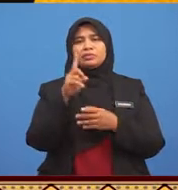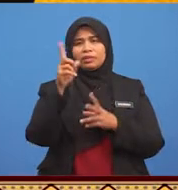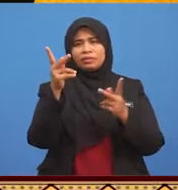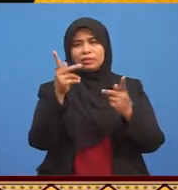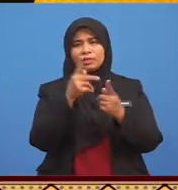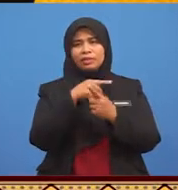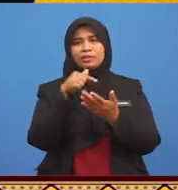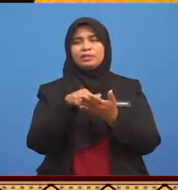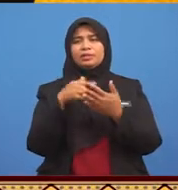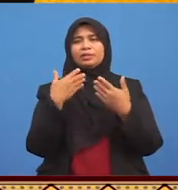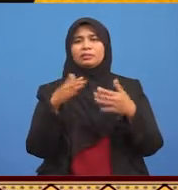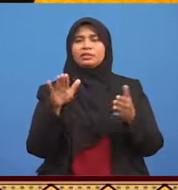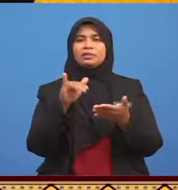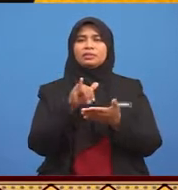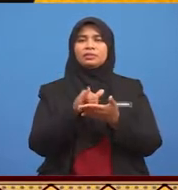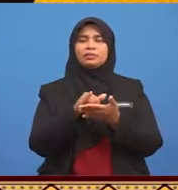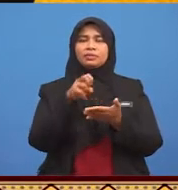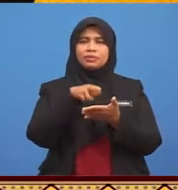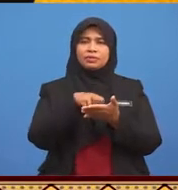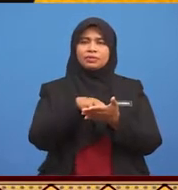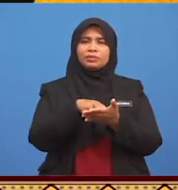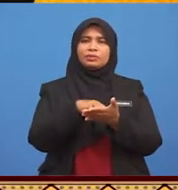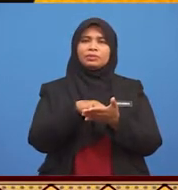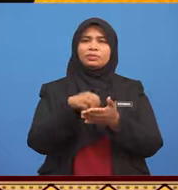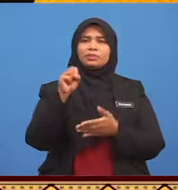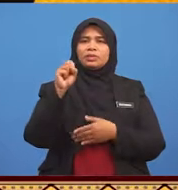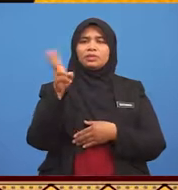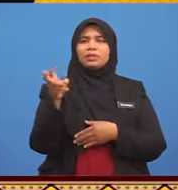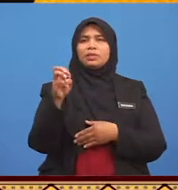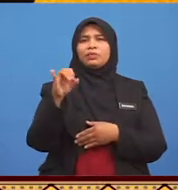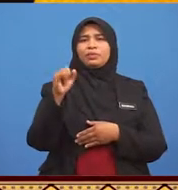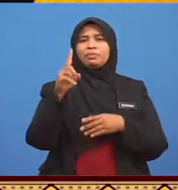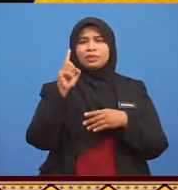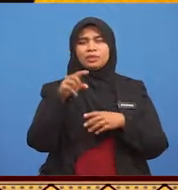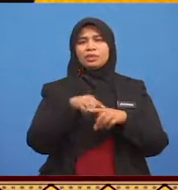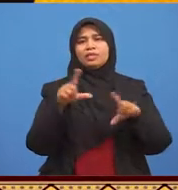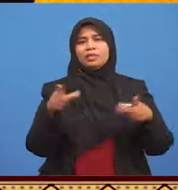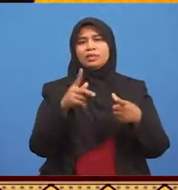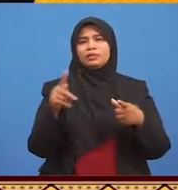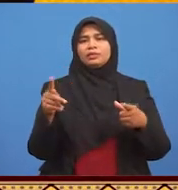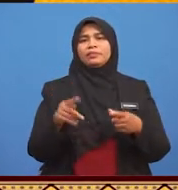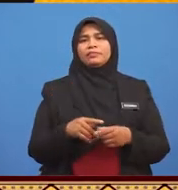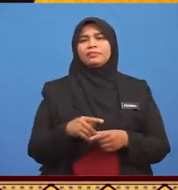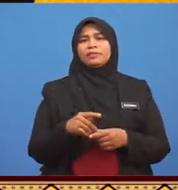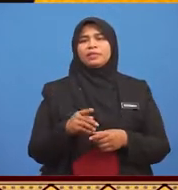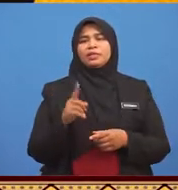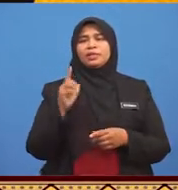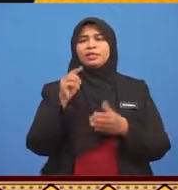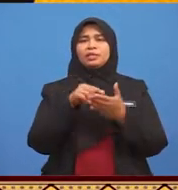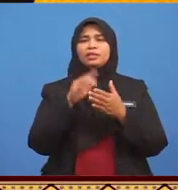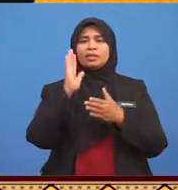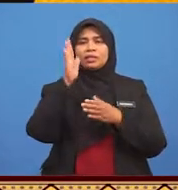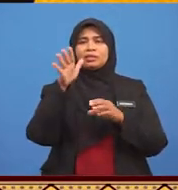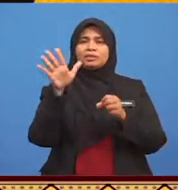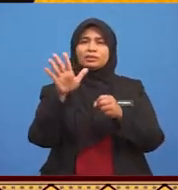lagi. Kemudian, sujud sahwi hendaklah dilakukan. Sujud sahwi yang dilakukan itu akan